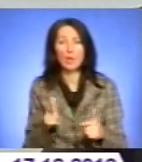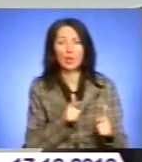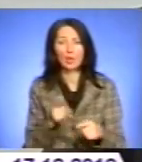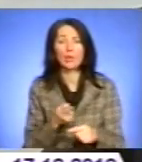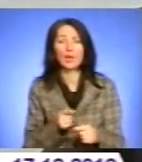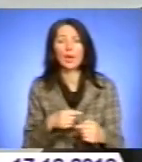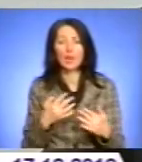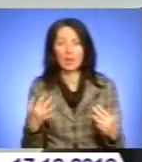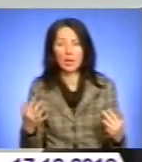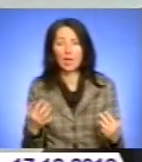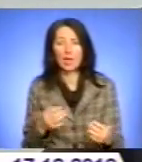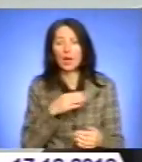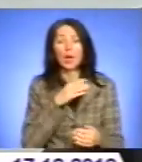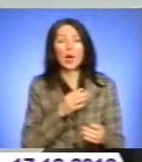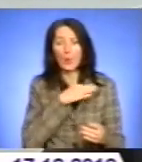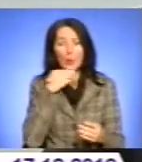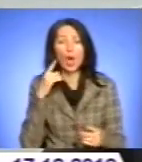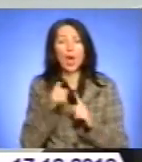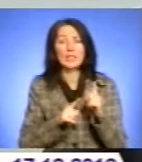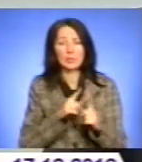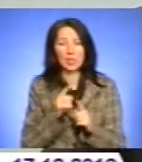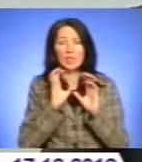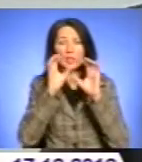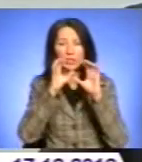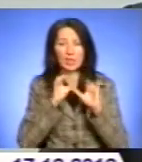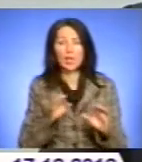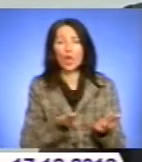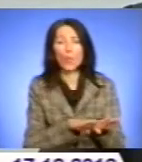ряд изменений на законодательном уровне,